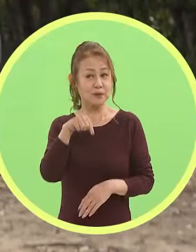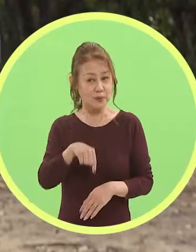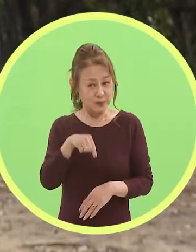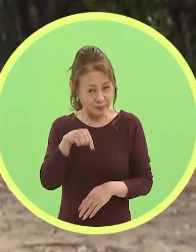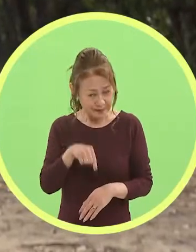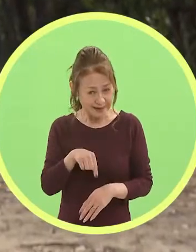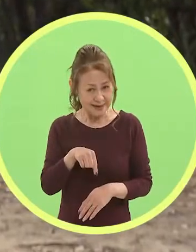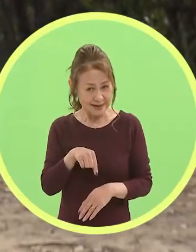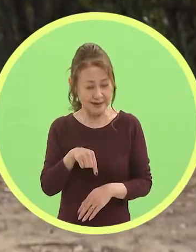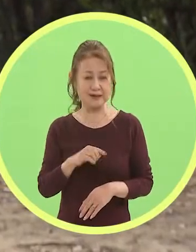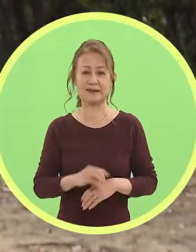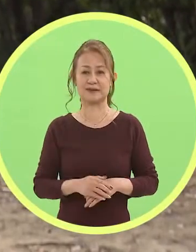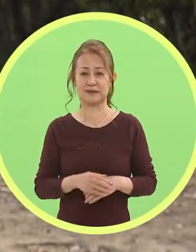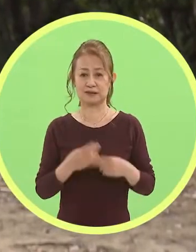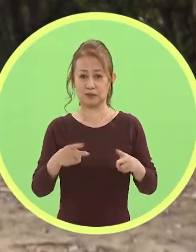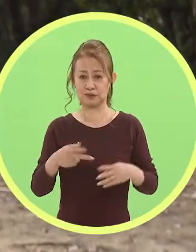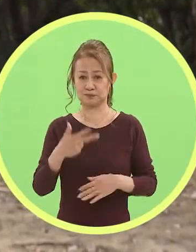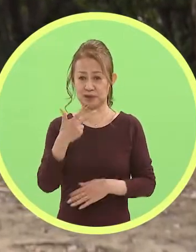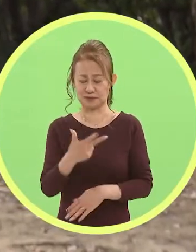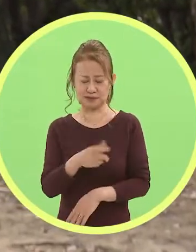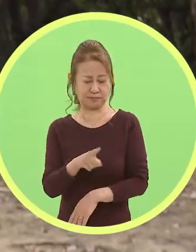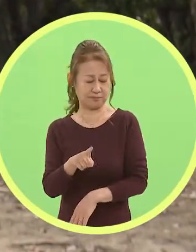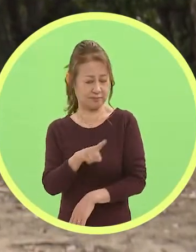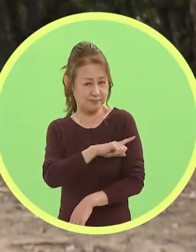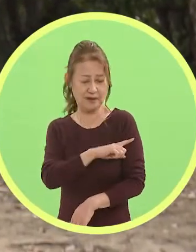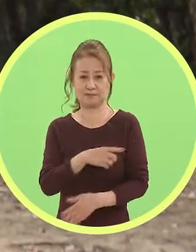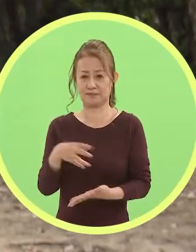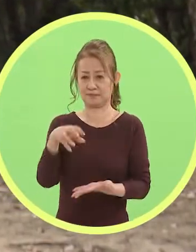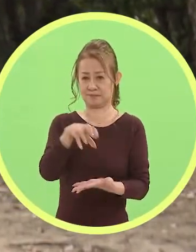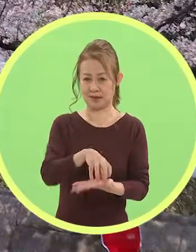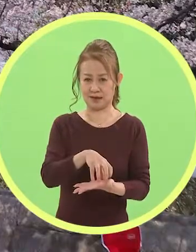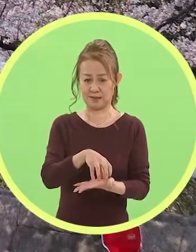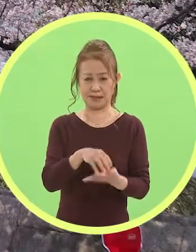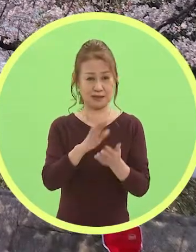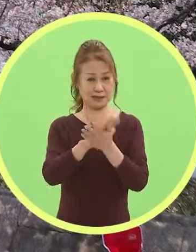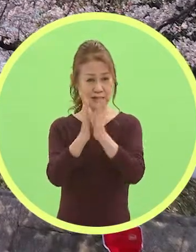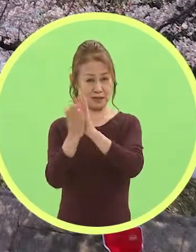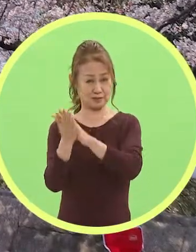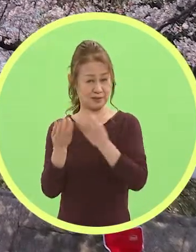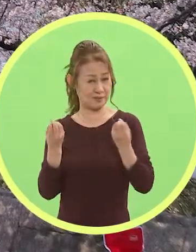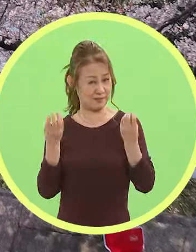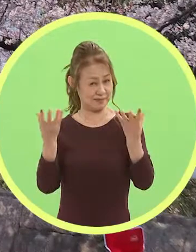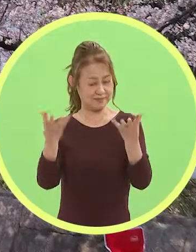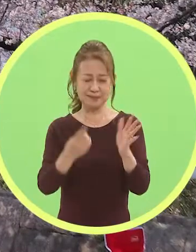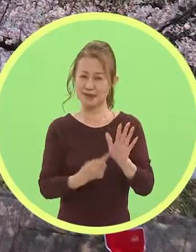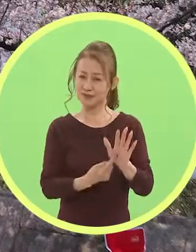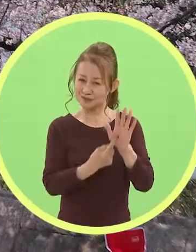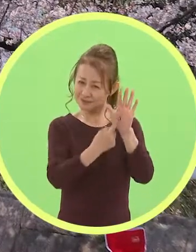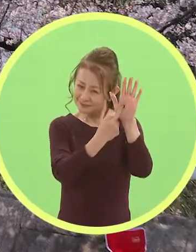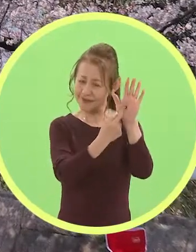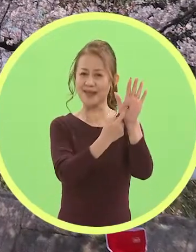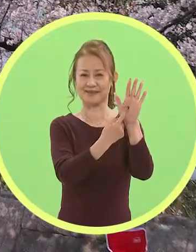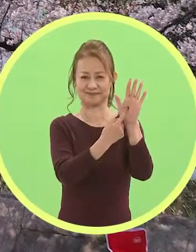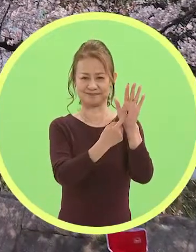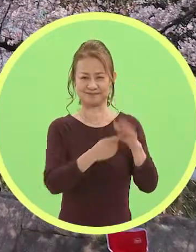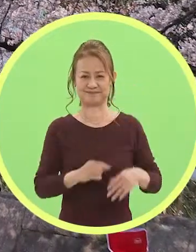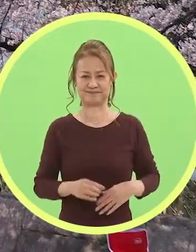ね、肘山公園は広島市で初めて開設された公園で、桜の名所としても有名なんです